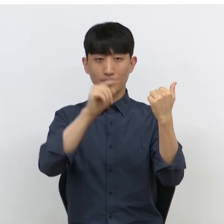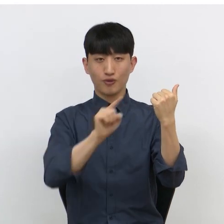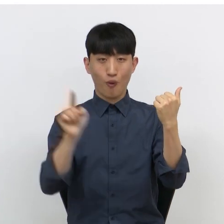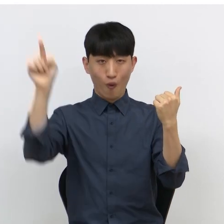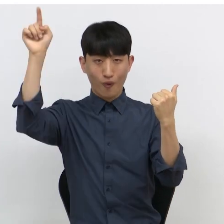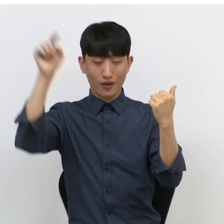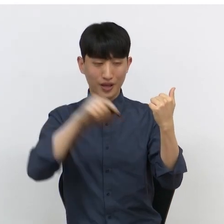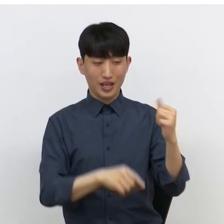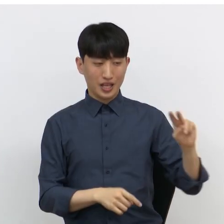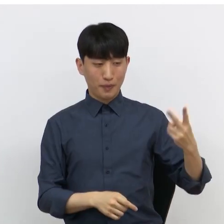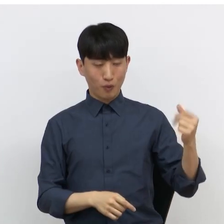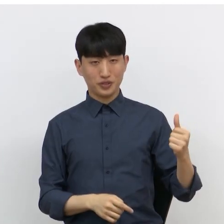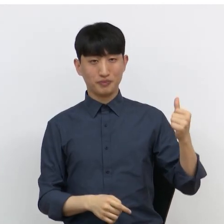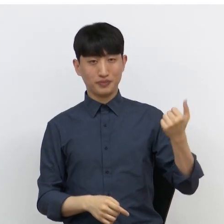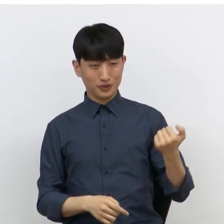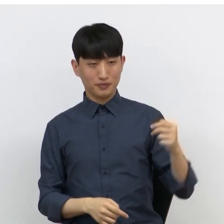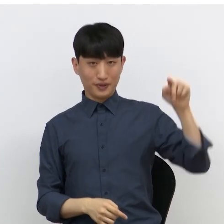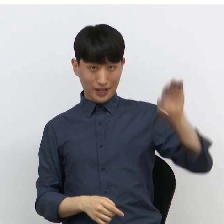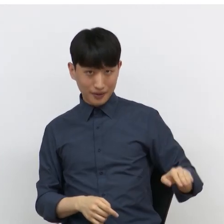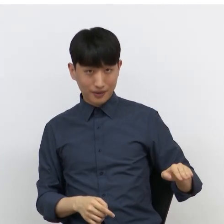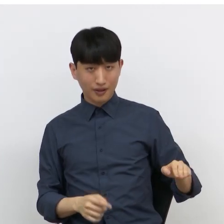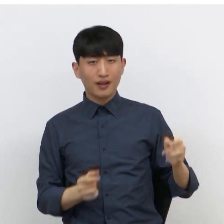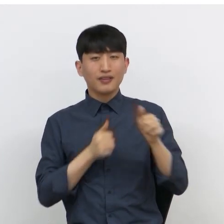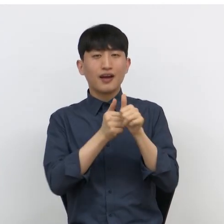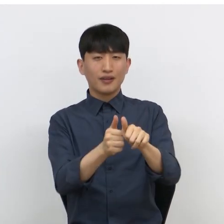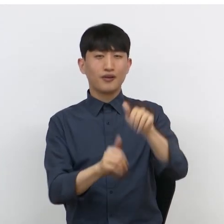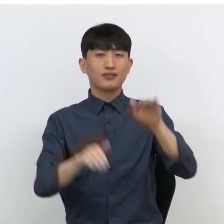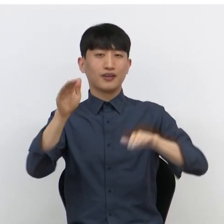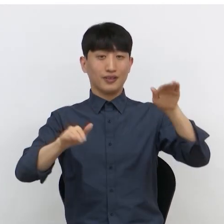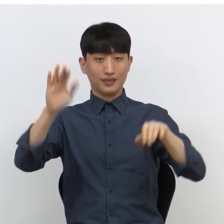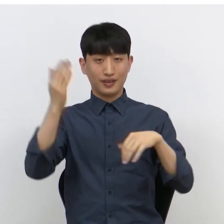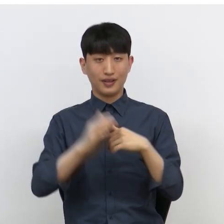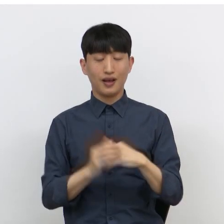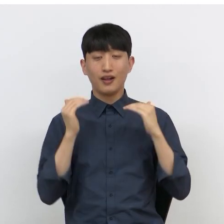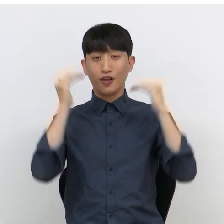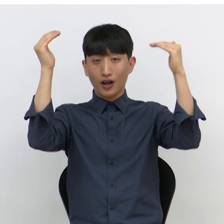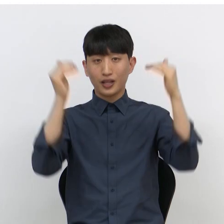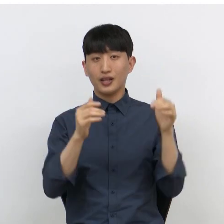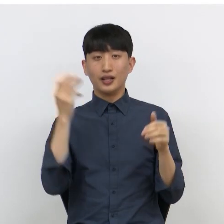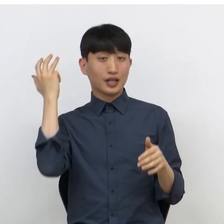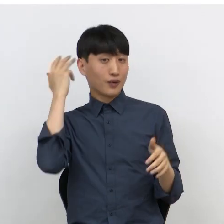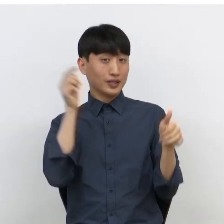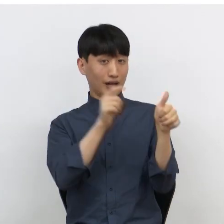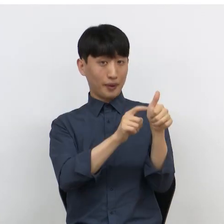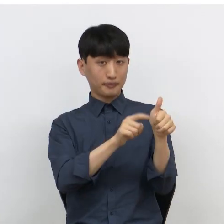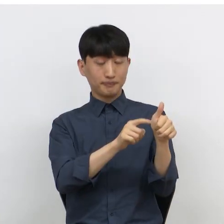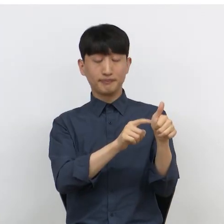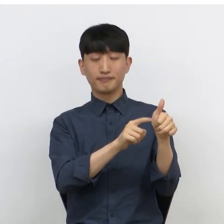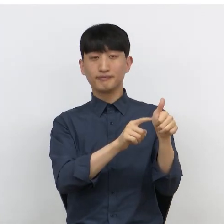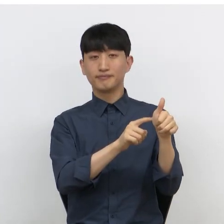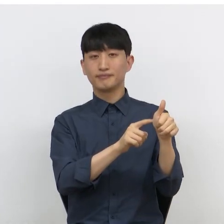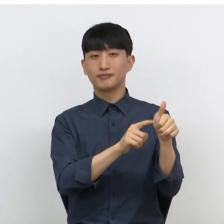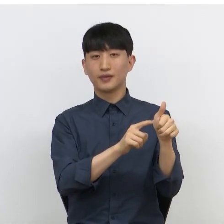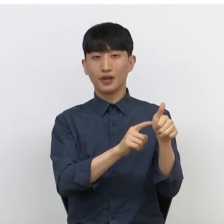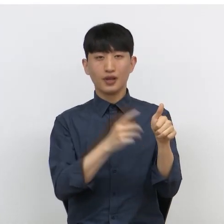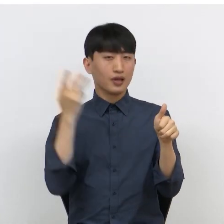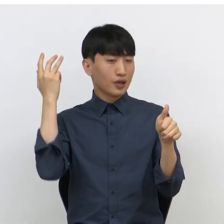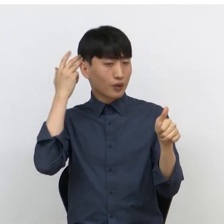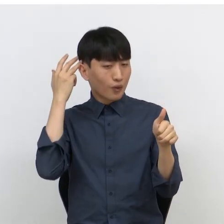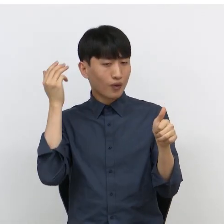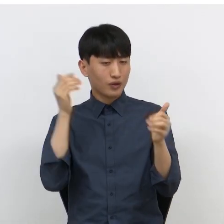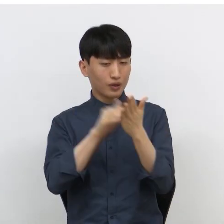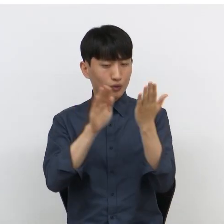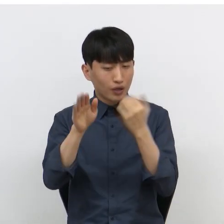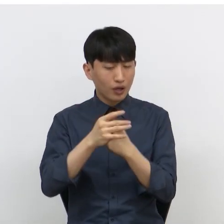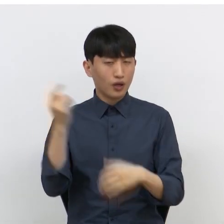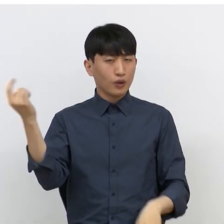내리느냐에 따라서 이게 확 바뀔 수가 있습니다. 주로 성인 환자들 같은 경우에 인공화호 착용하고 나서 되게 소리가 울린다라고 하는 사람이